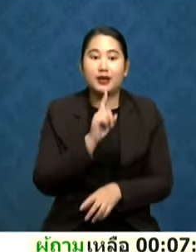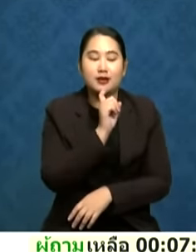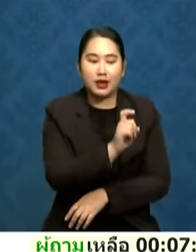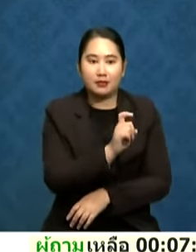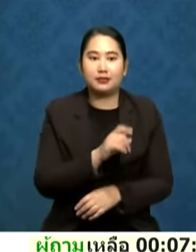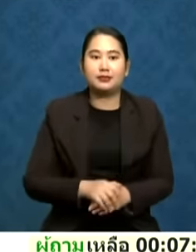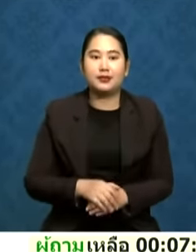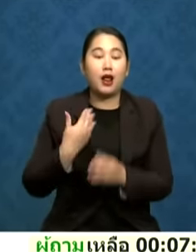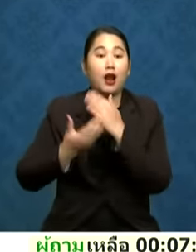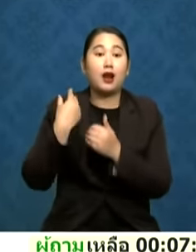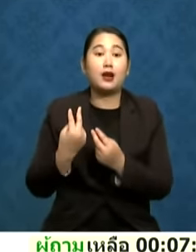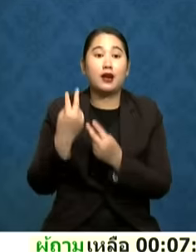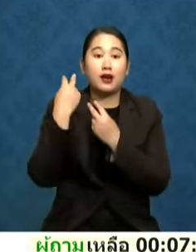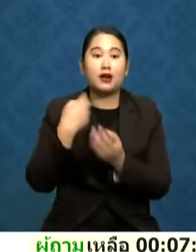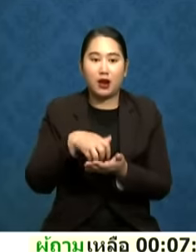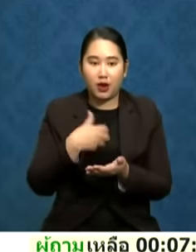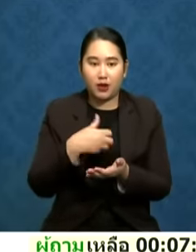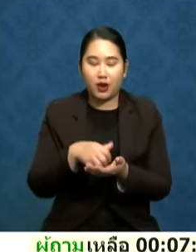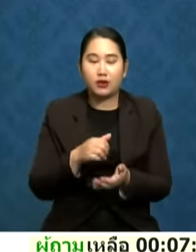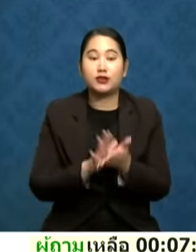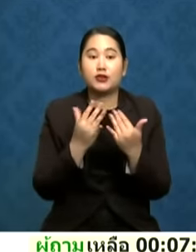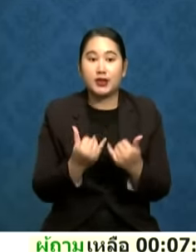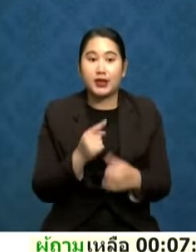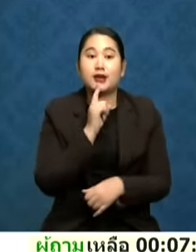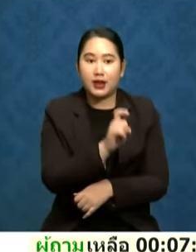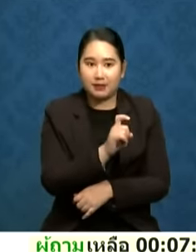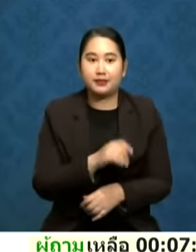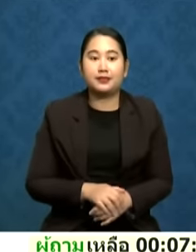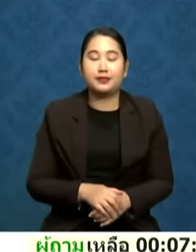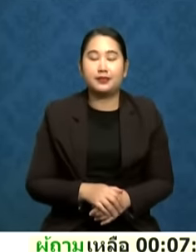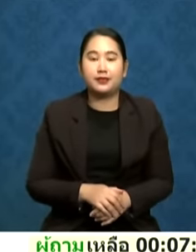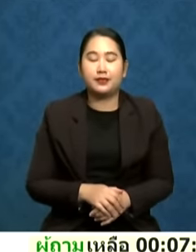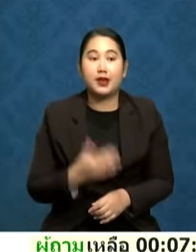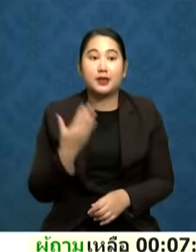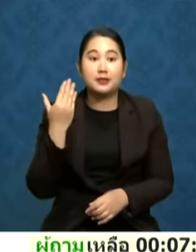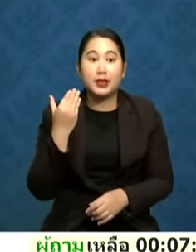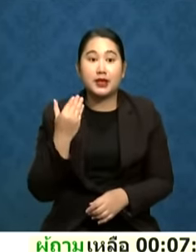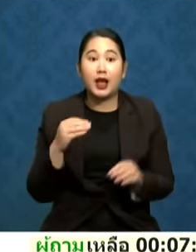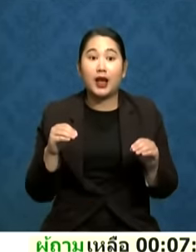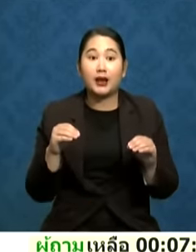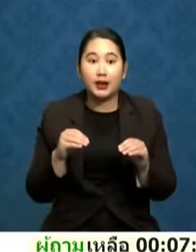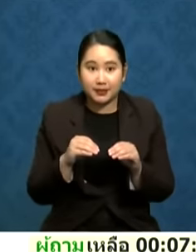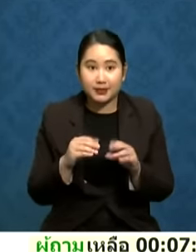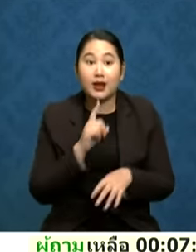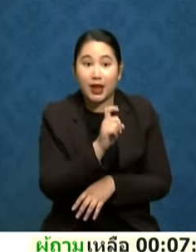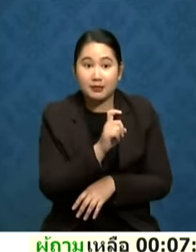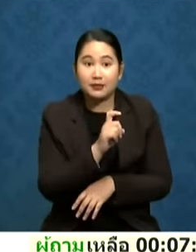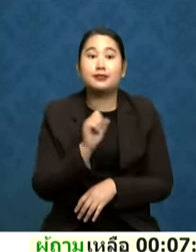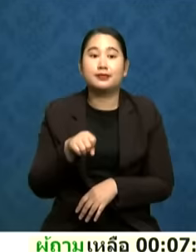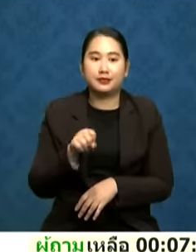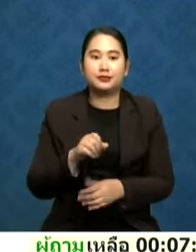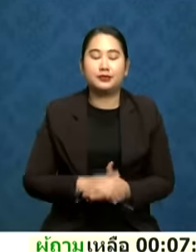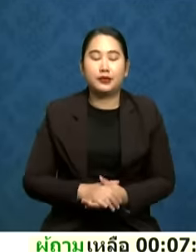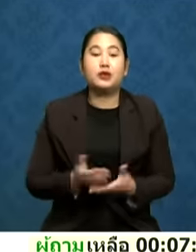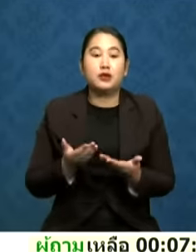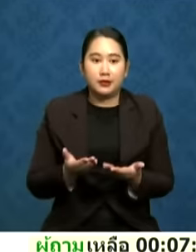ถากว่ามนะครัแต่ว่าก็ให้เข้าสประเด็นแล้ได้ถามเมสรครู่นี้คำลัจะหดท่านถเข้า sauf ก